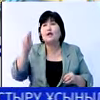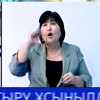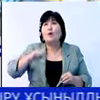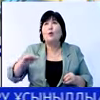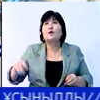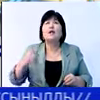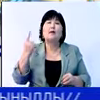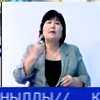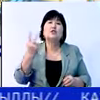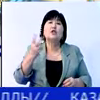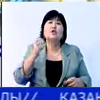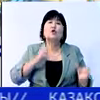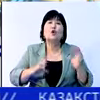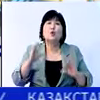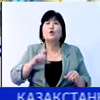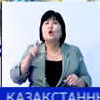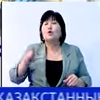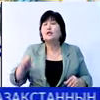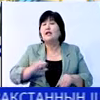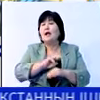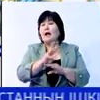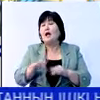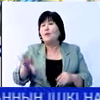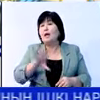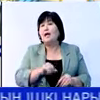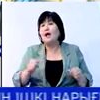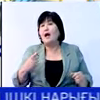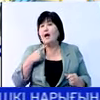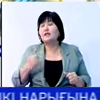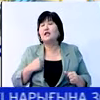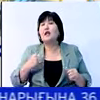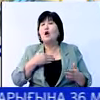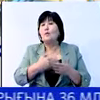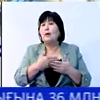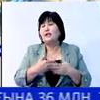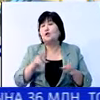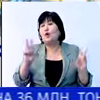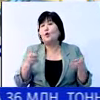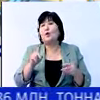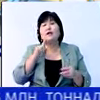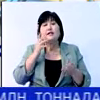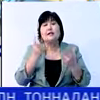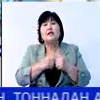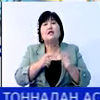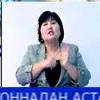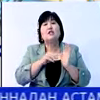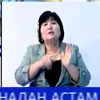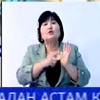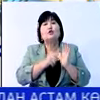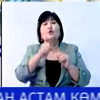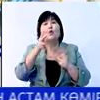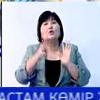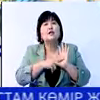және 1-2 курс студенттері қамтылған. Барлығы әскери патриоттық клубтарда жастар саны 7718 адамды құрап